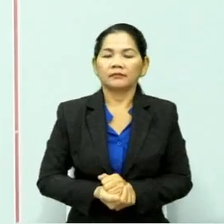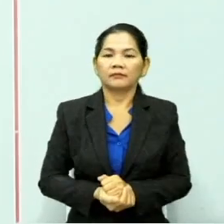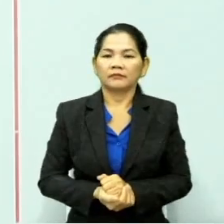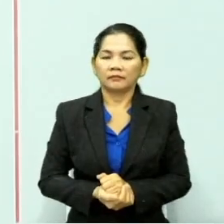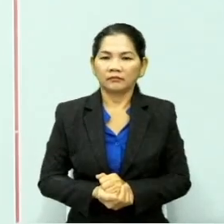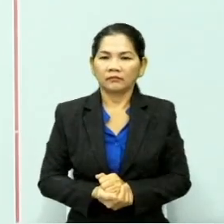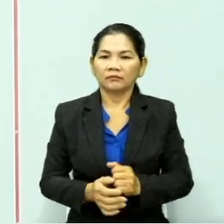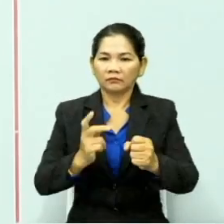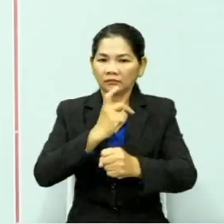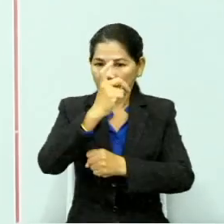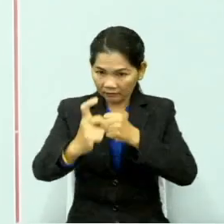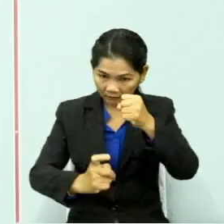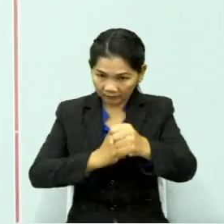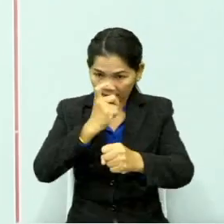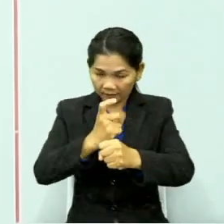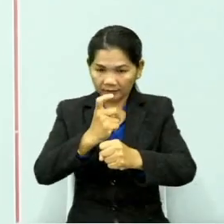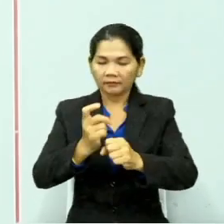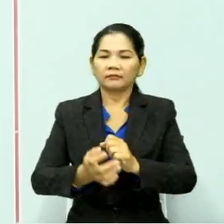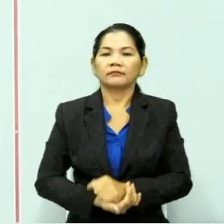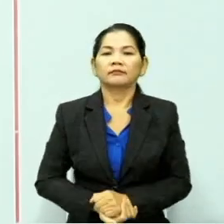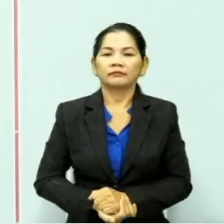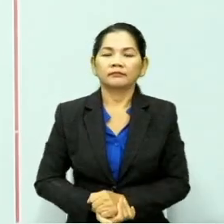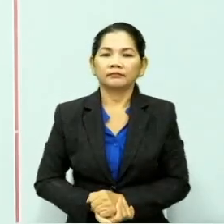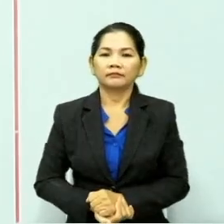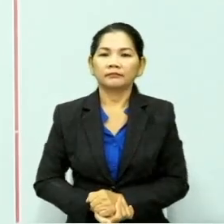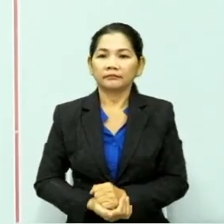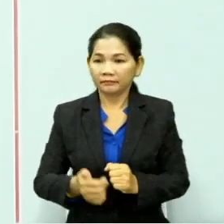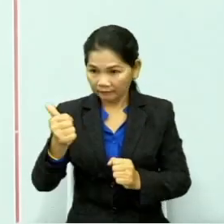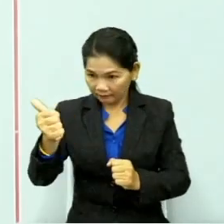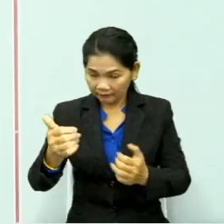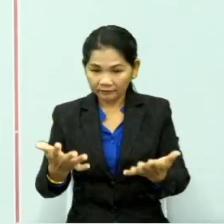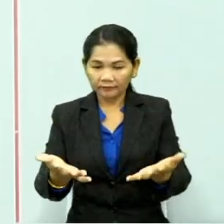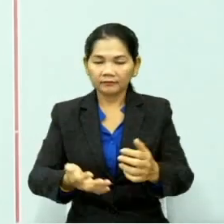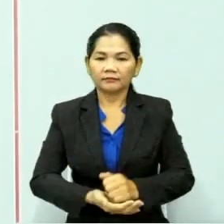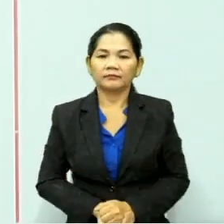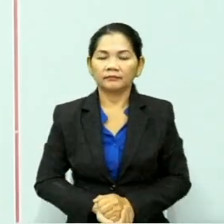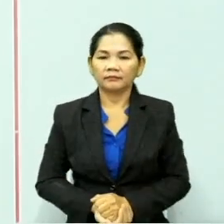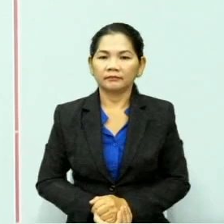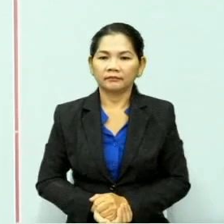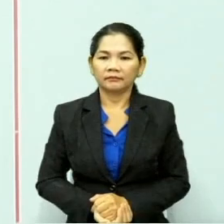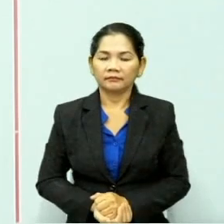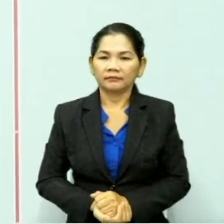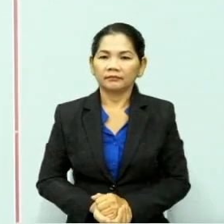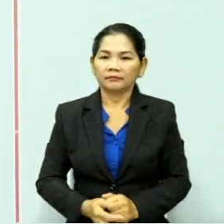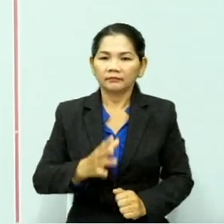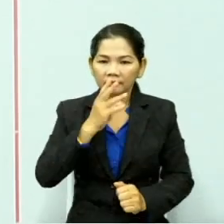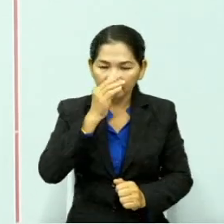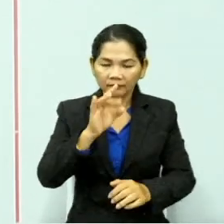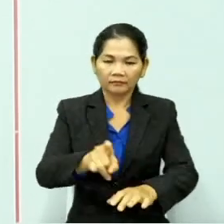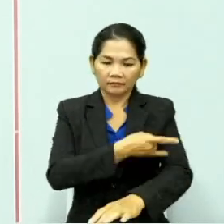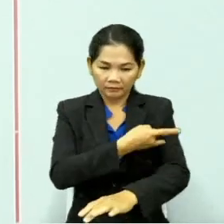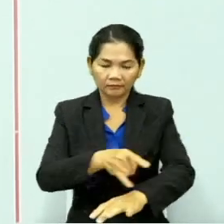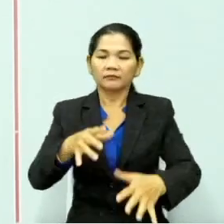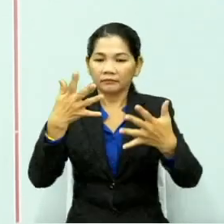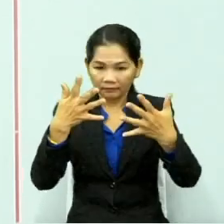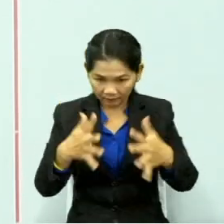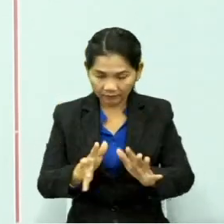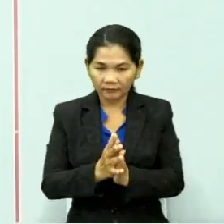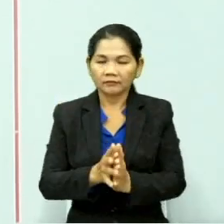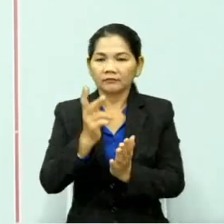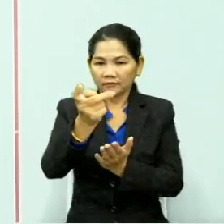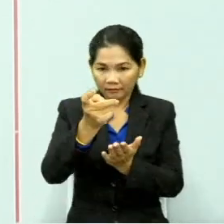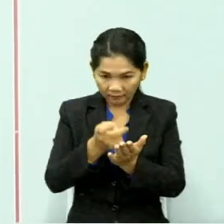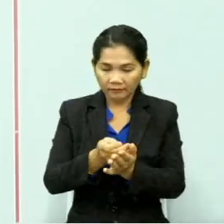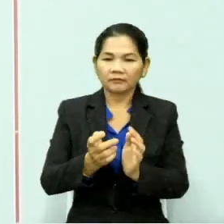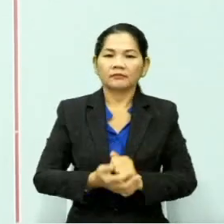ai ban cùng vùng chà chẳng con tặng ác ní con bàn chà đạp nè cừu chà sâu đạp tập bát ní chia cùng rù